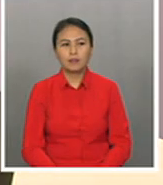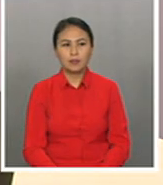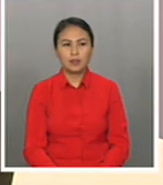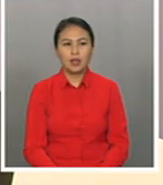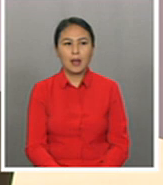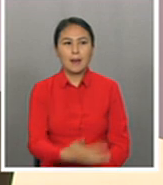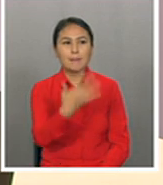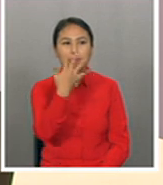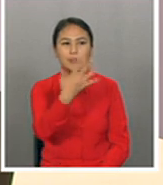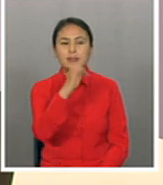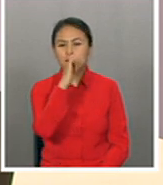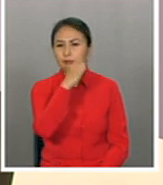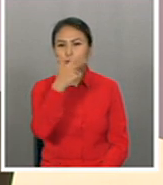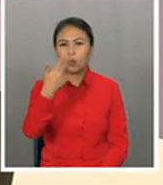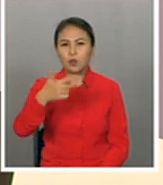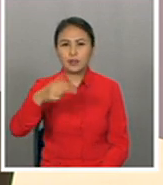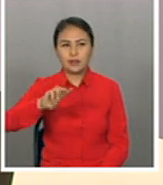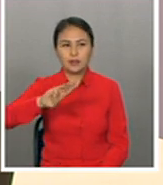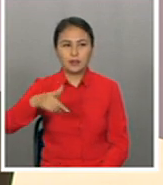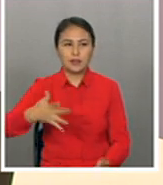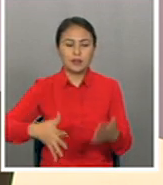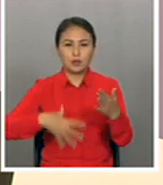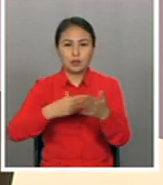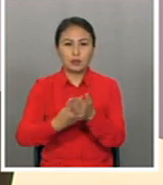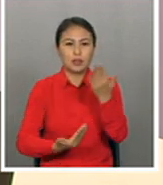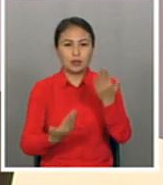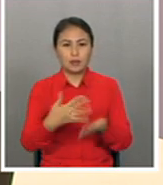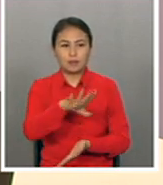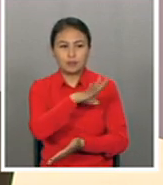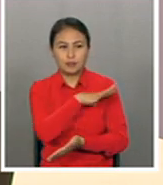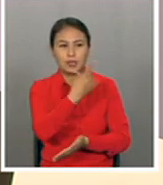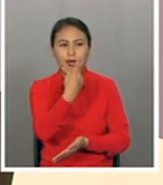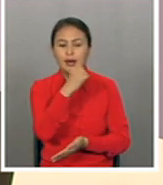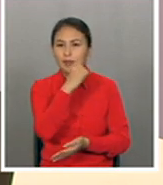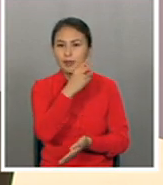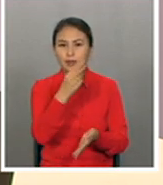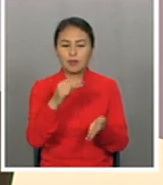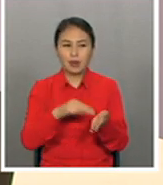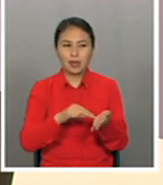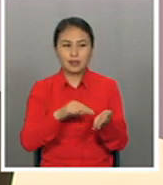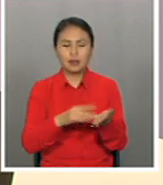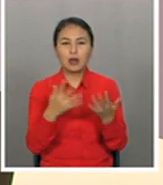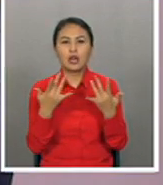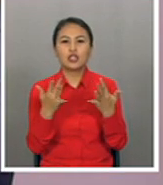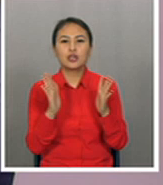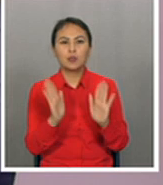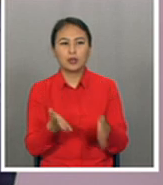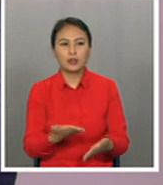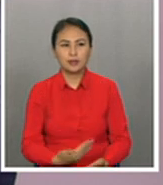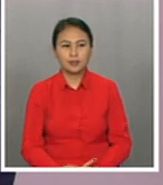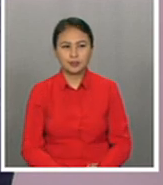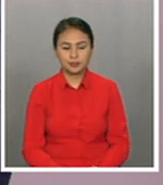5 кәмпитке 30 теңге төленген болса, 1 кәмпиттің бағасы қанша теңге?